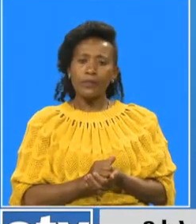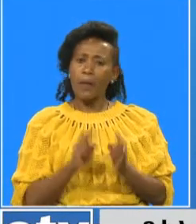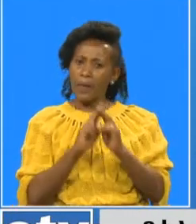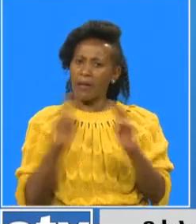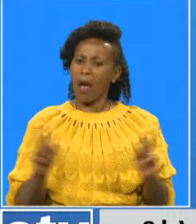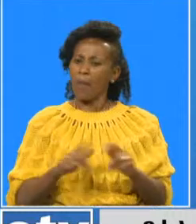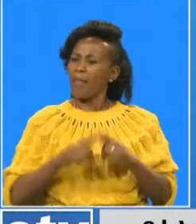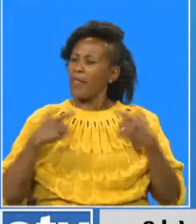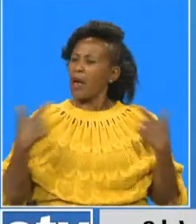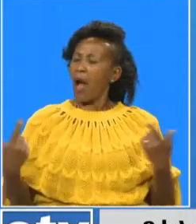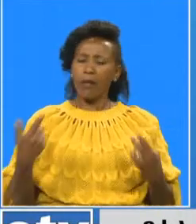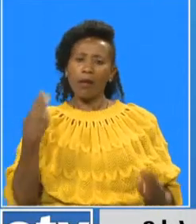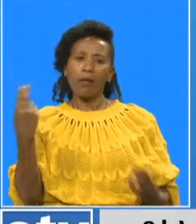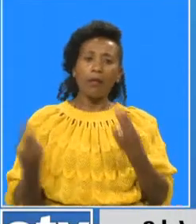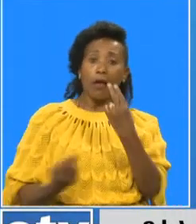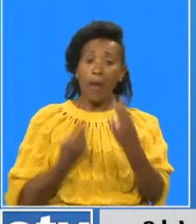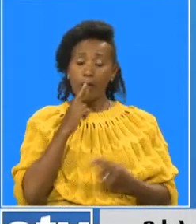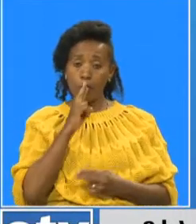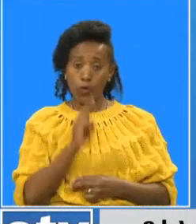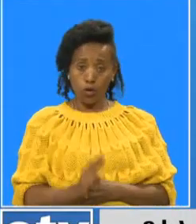በጣም የተጋነኑ ጥቅማ ጥቅሞችም